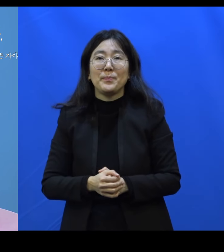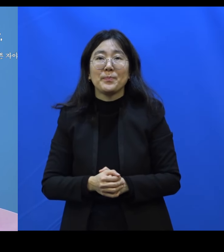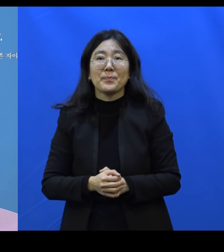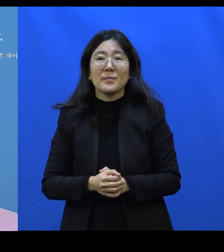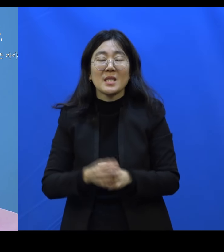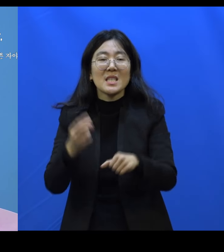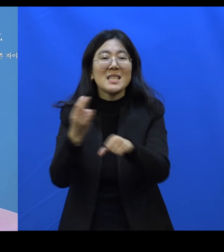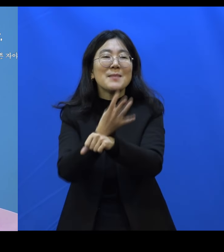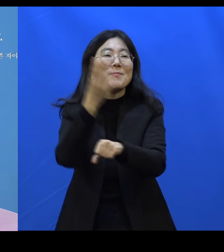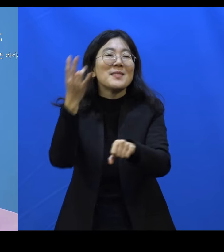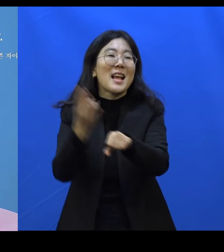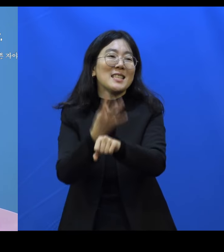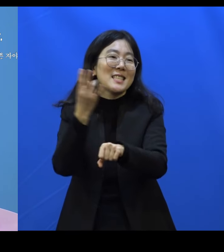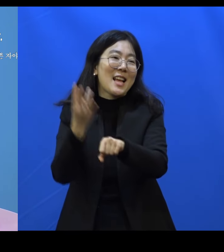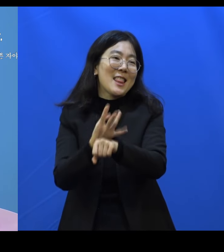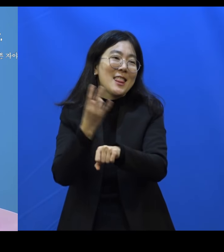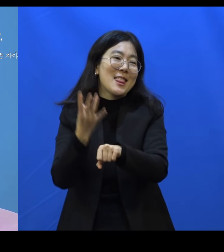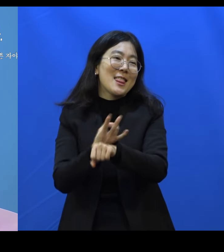24시간